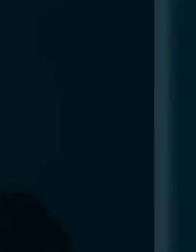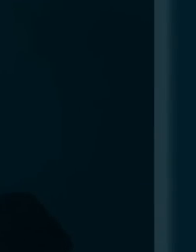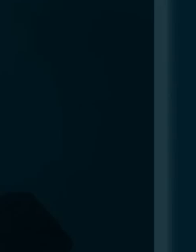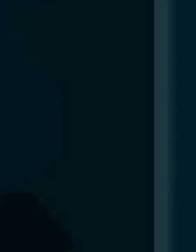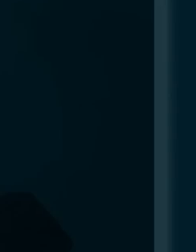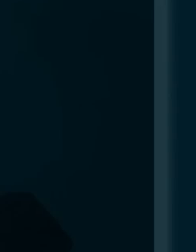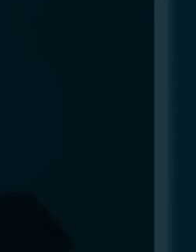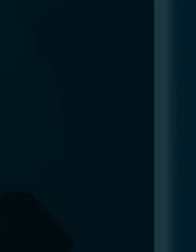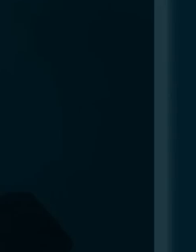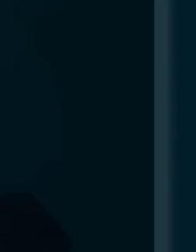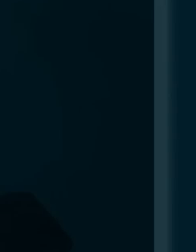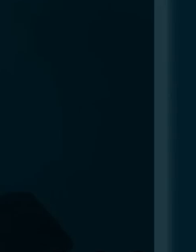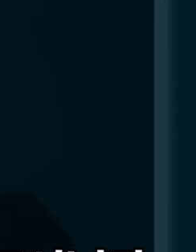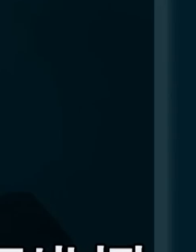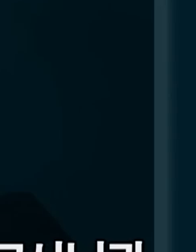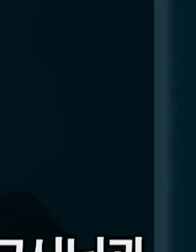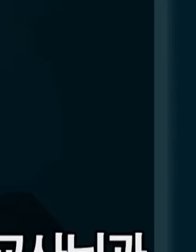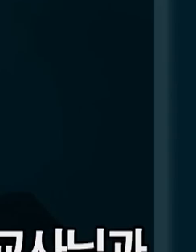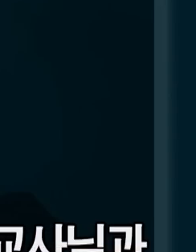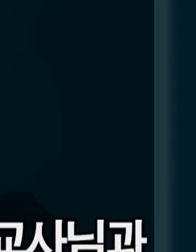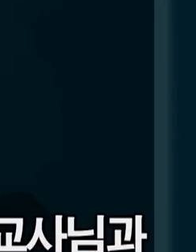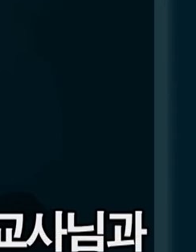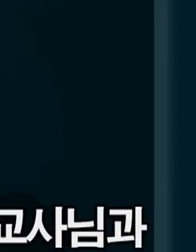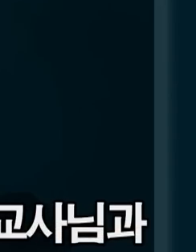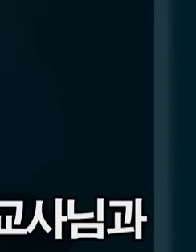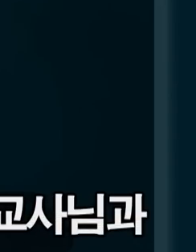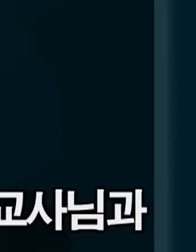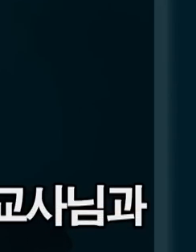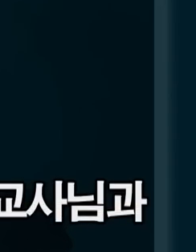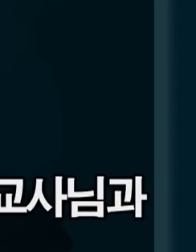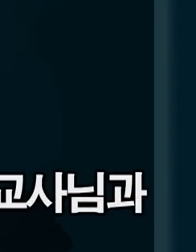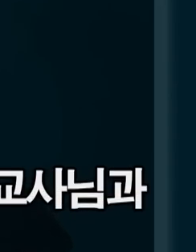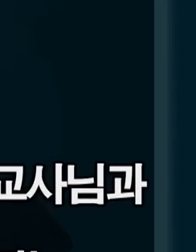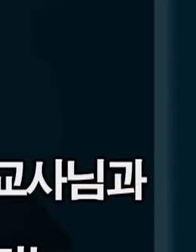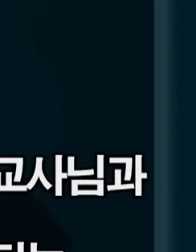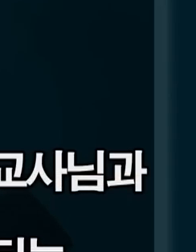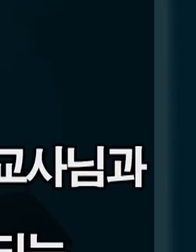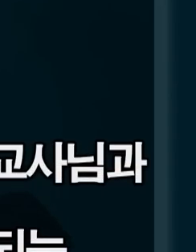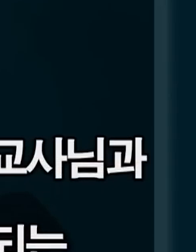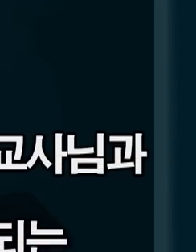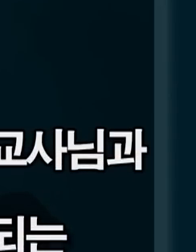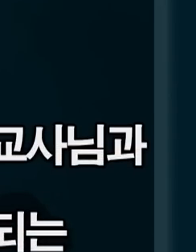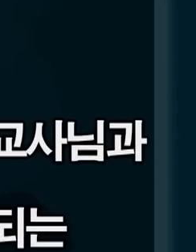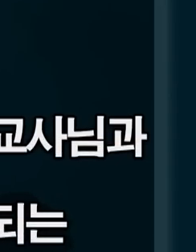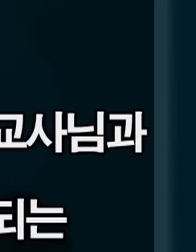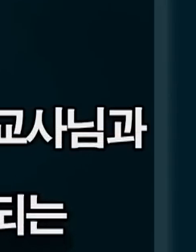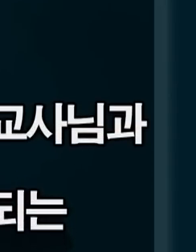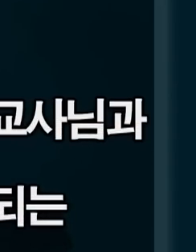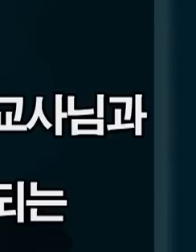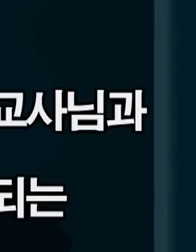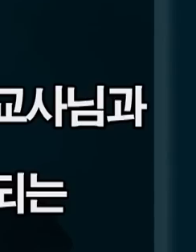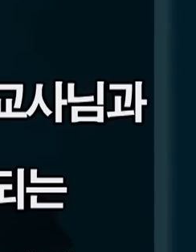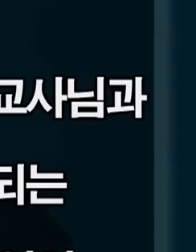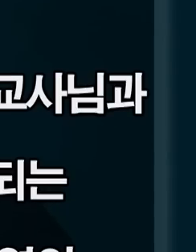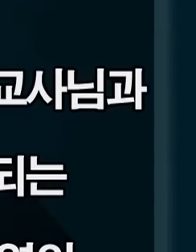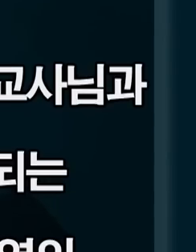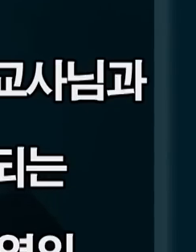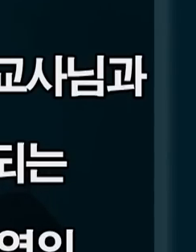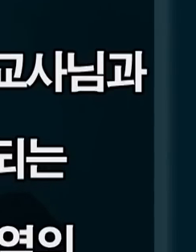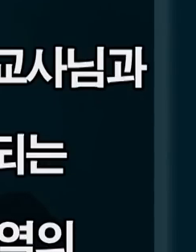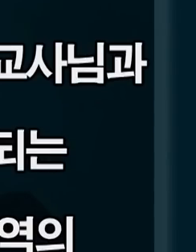찬송받으시기에 합당하신 하나님, 태국에서 사역하시는 오무일 진은숙 선교사님과 함께